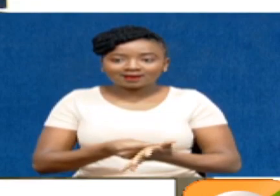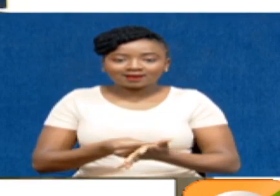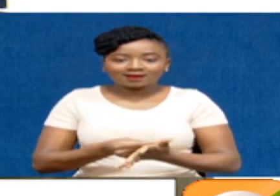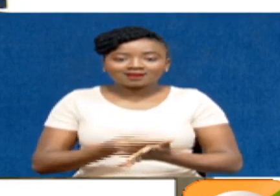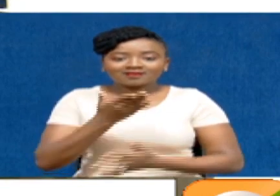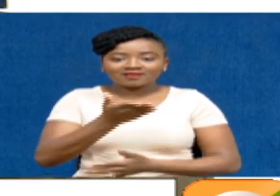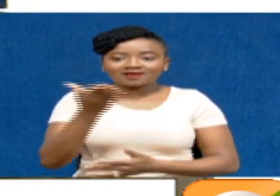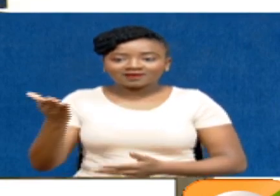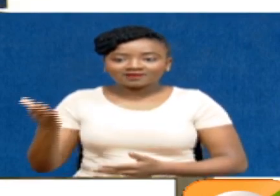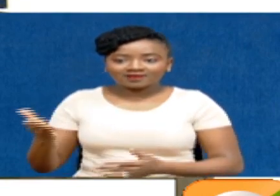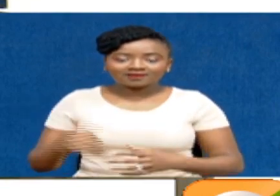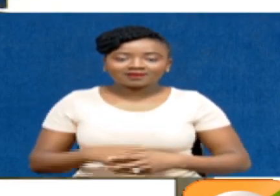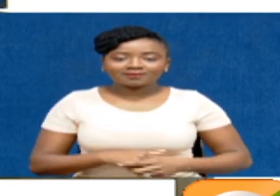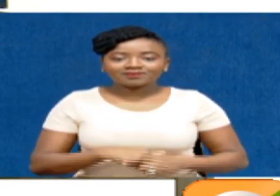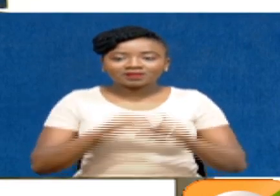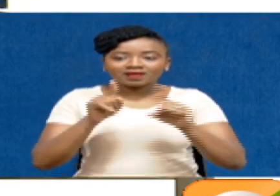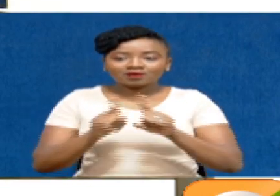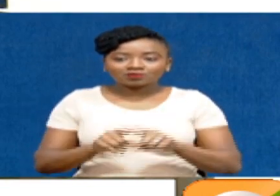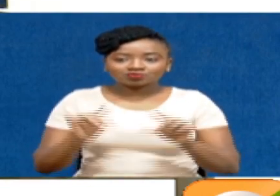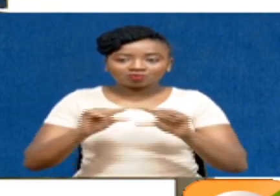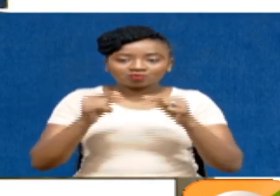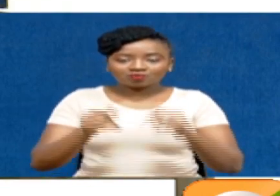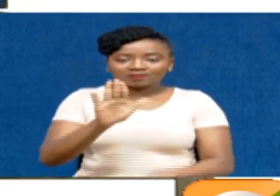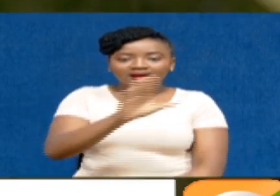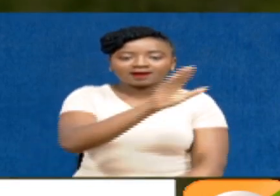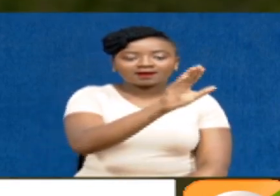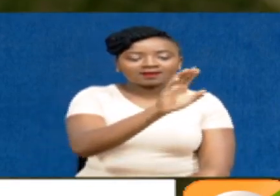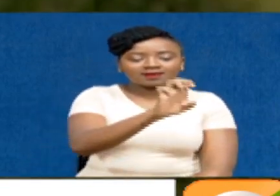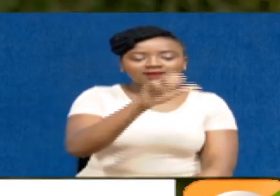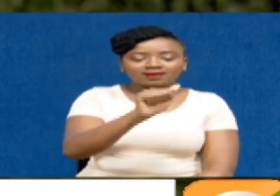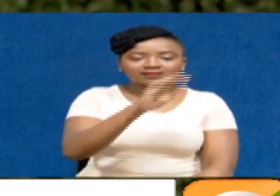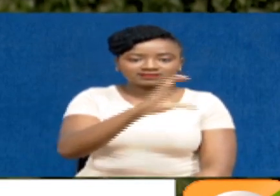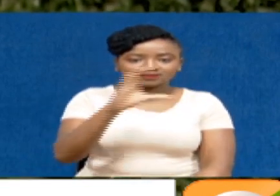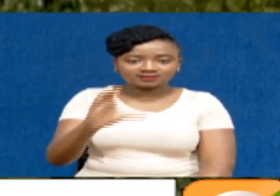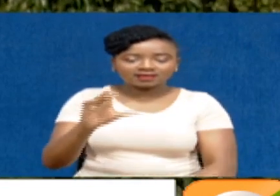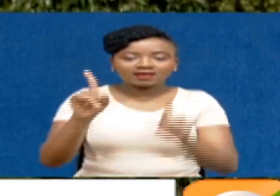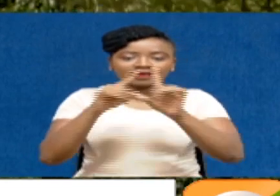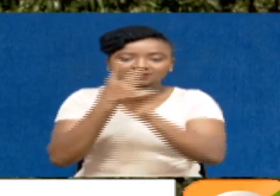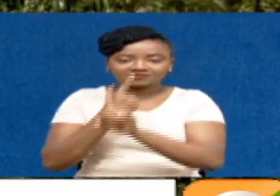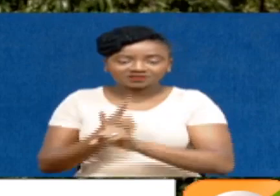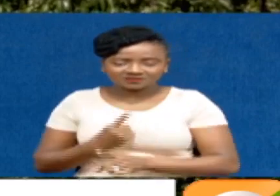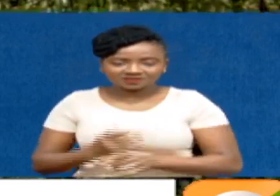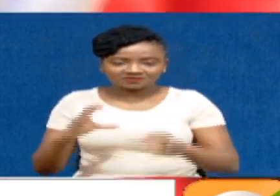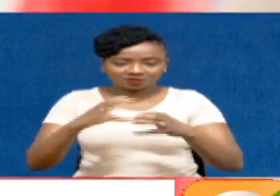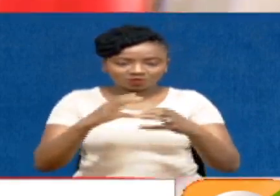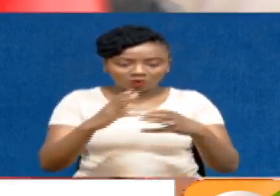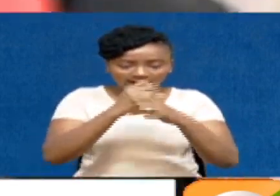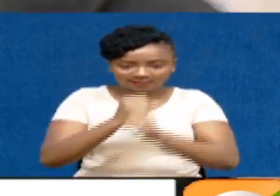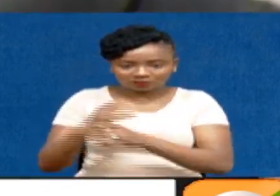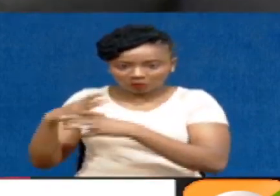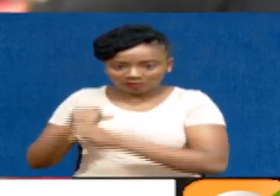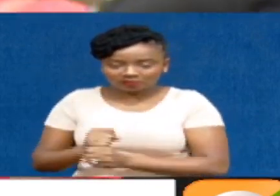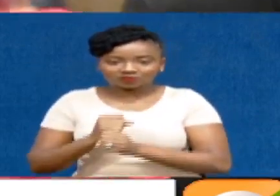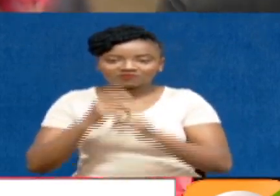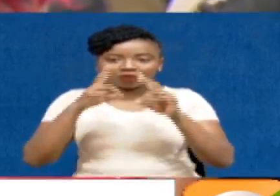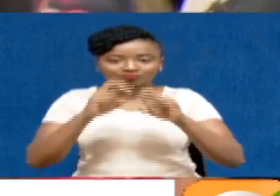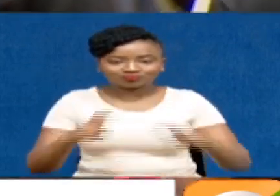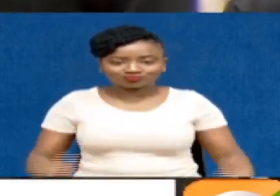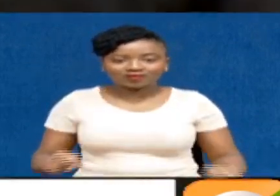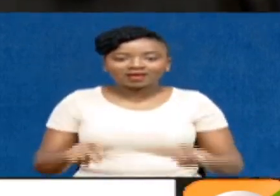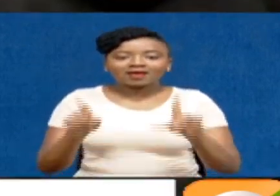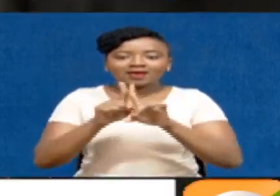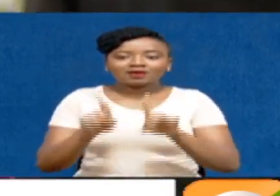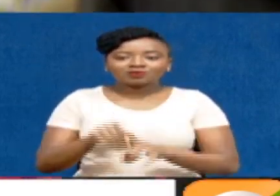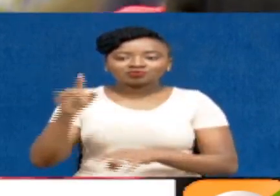za serikali, tume ya kupambana na ufisadi nchini EACC na vitengo vingine vya upekuzi. Na licha ya mabadiliko katika kitengo